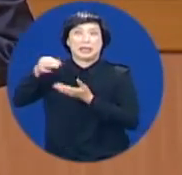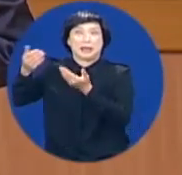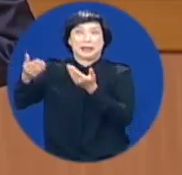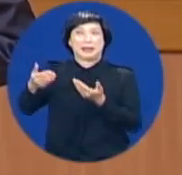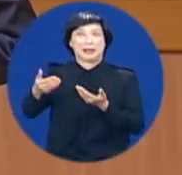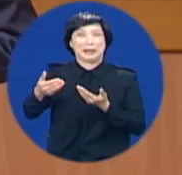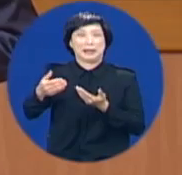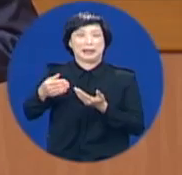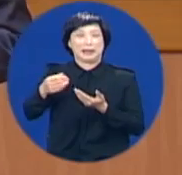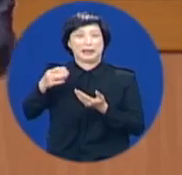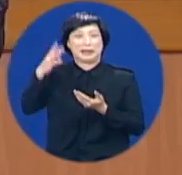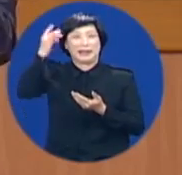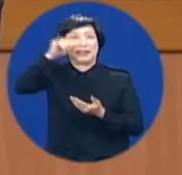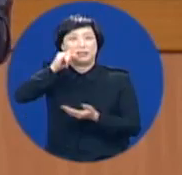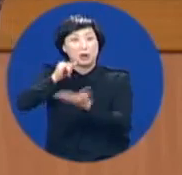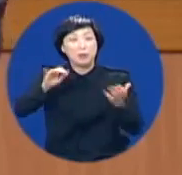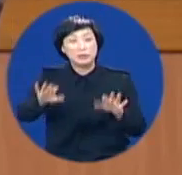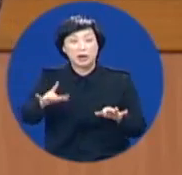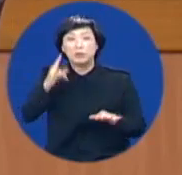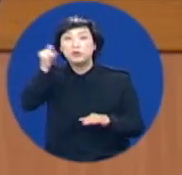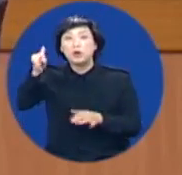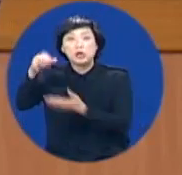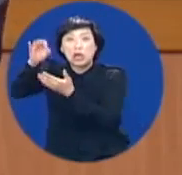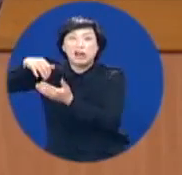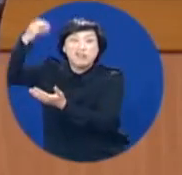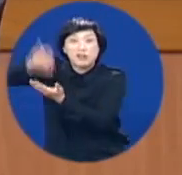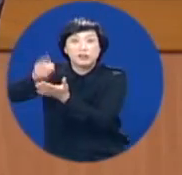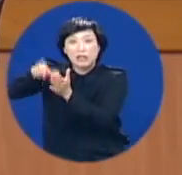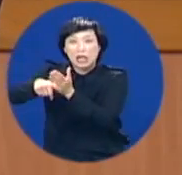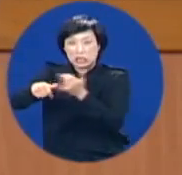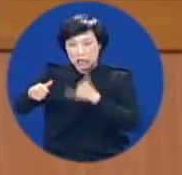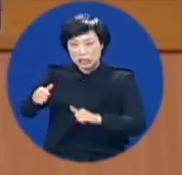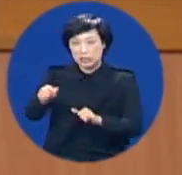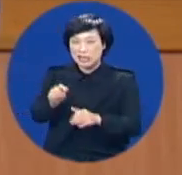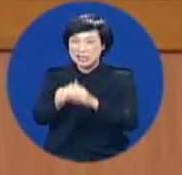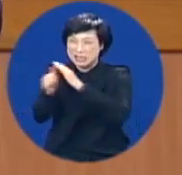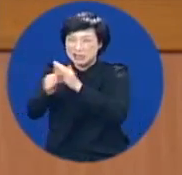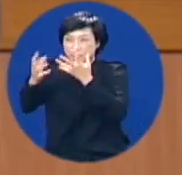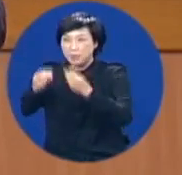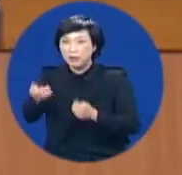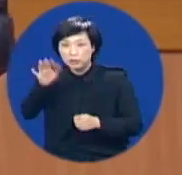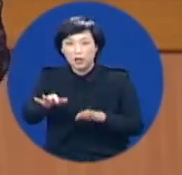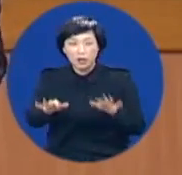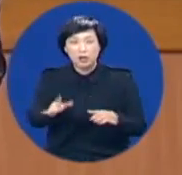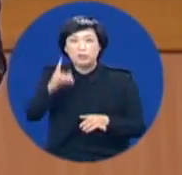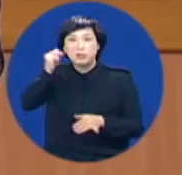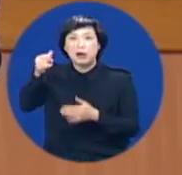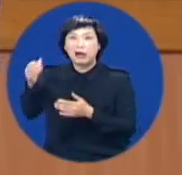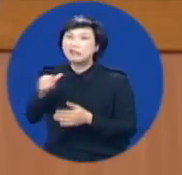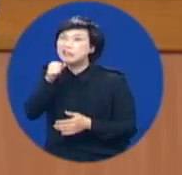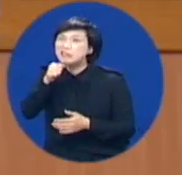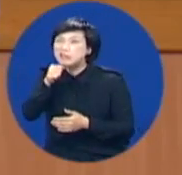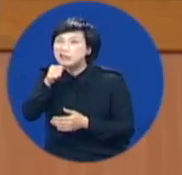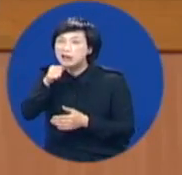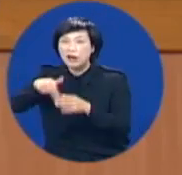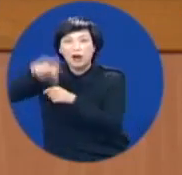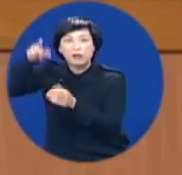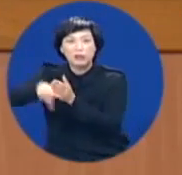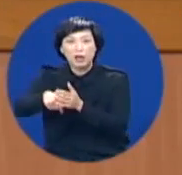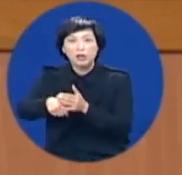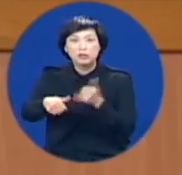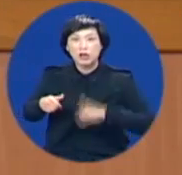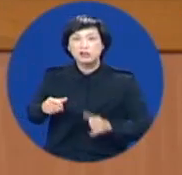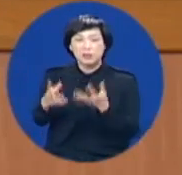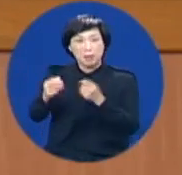때. 부모가 돈이 있어야 자식이 자주 오지. 지금은요, 돈 없으면 자주 오도 안 해요. 이만큼 부모